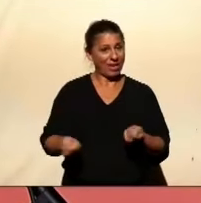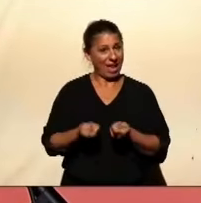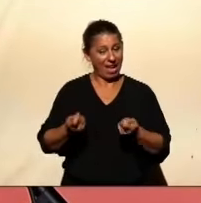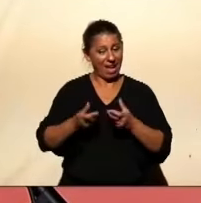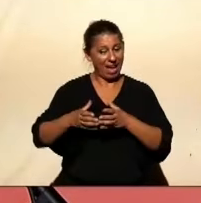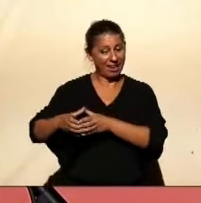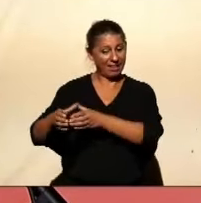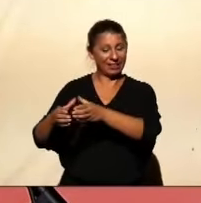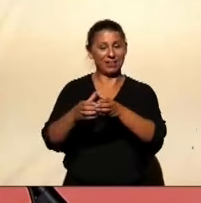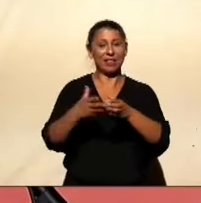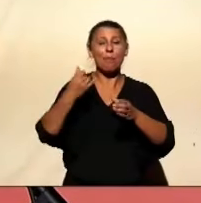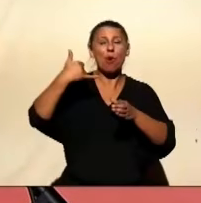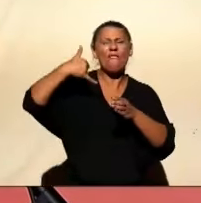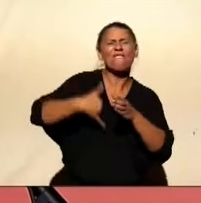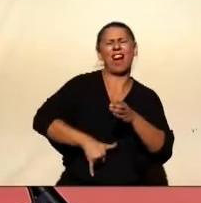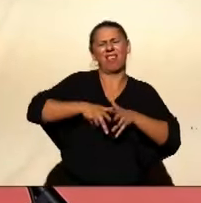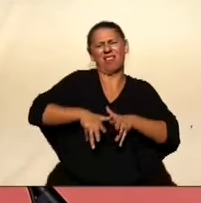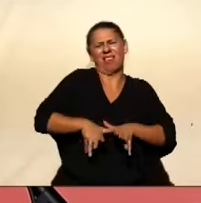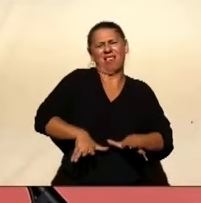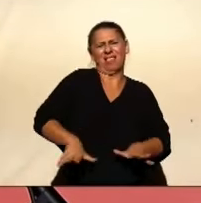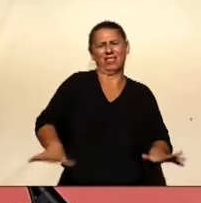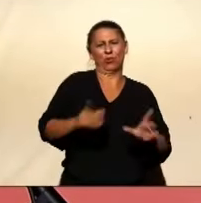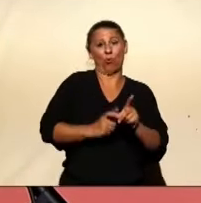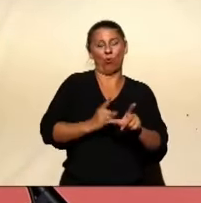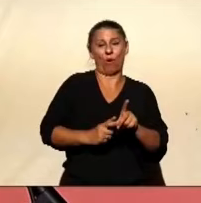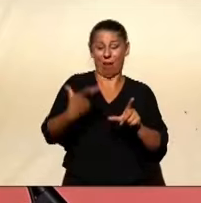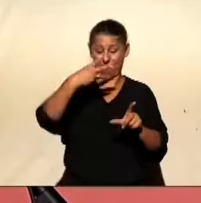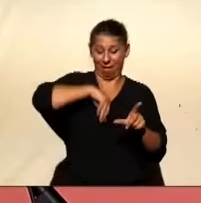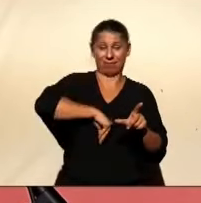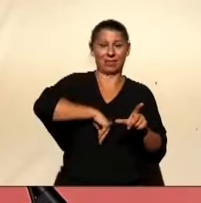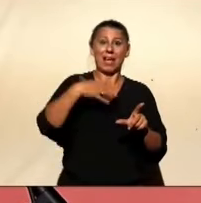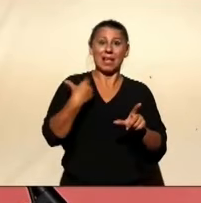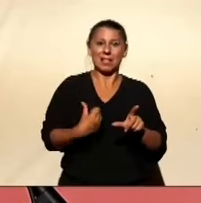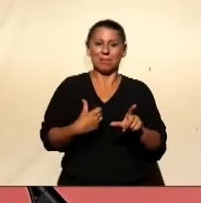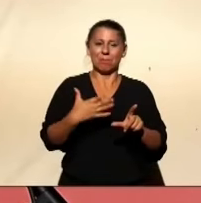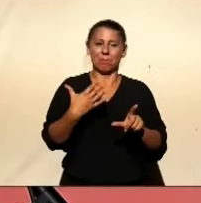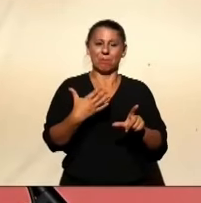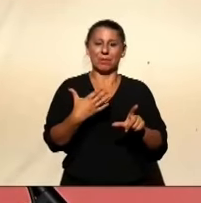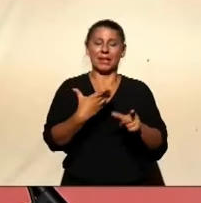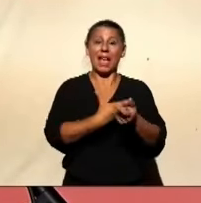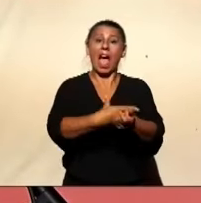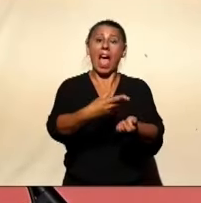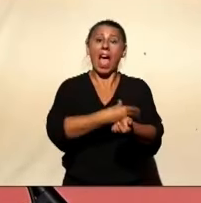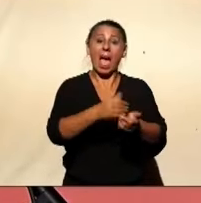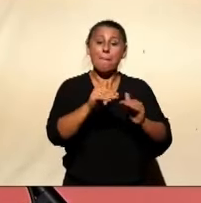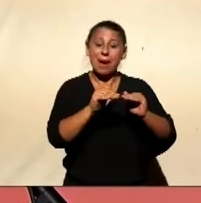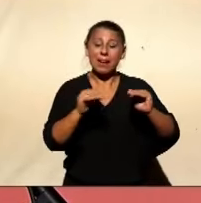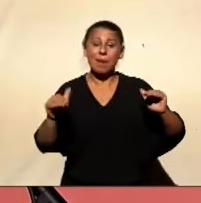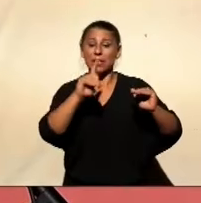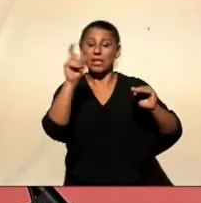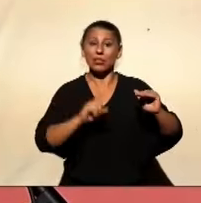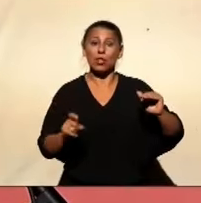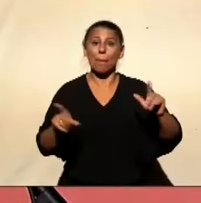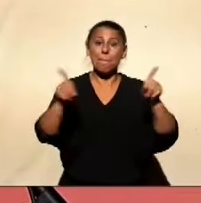τάξη είναι πολύ βαθιές, ότι υπήρχε μια γραμμή αίματος και ζωής με